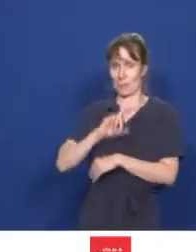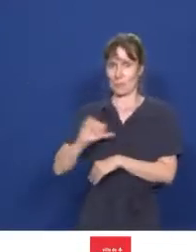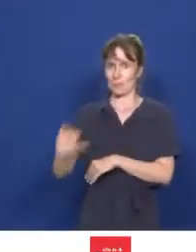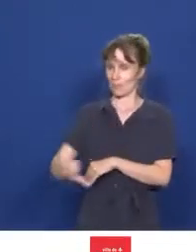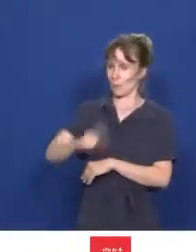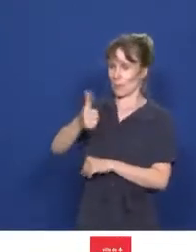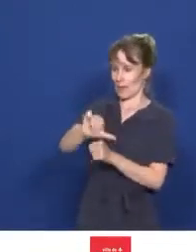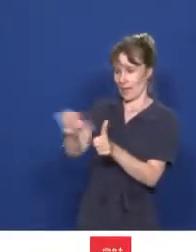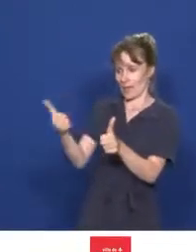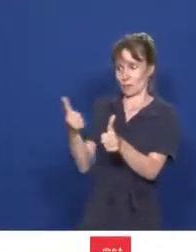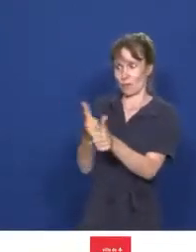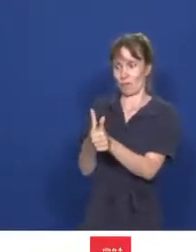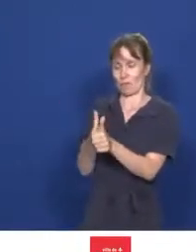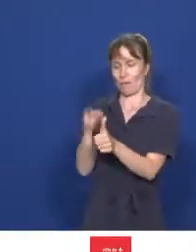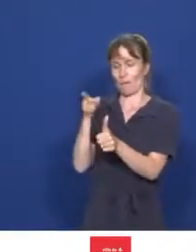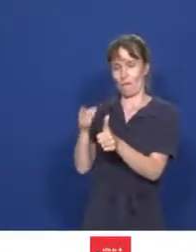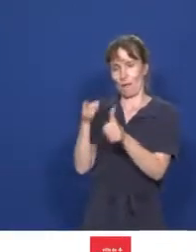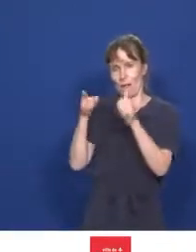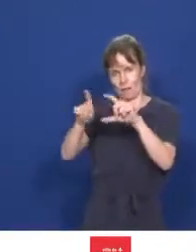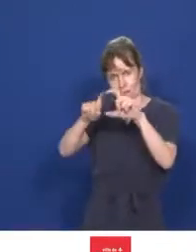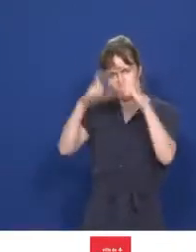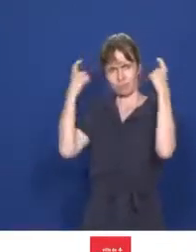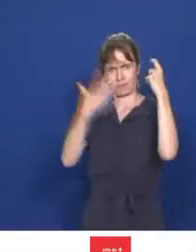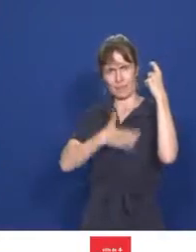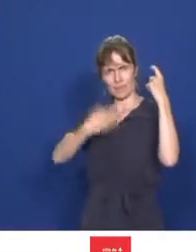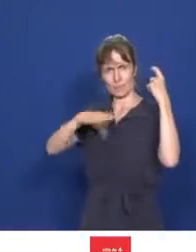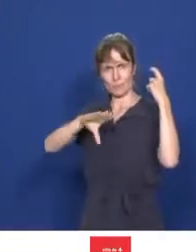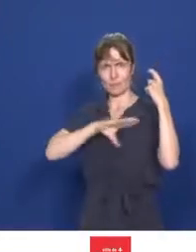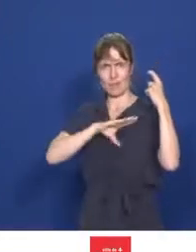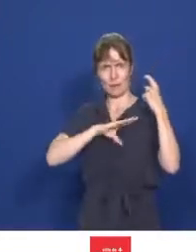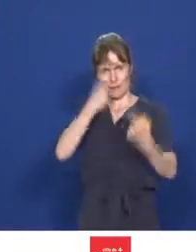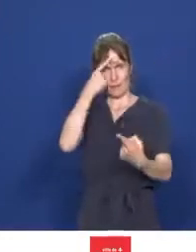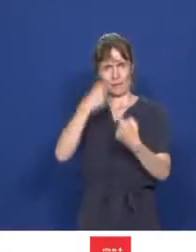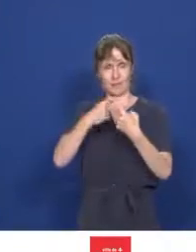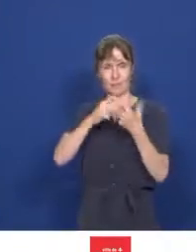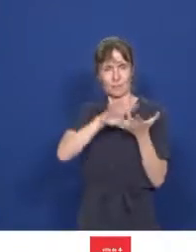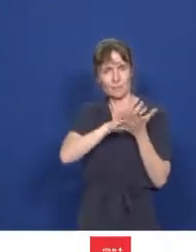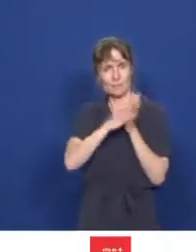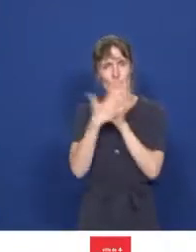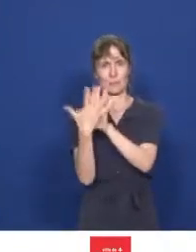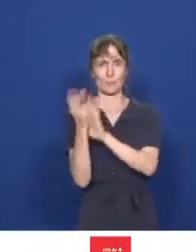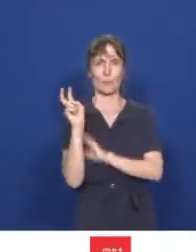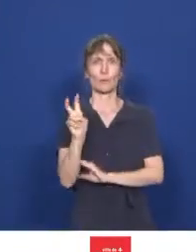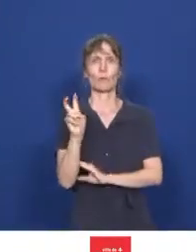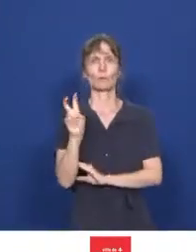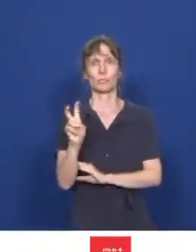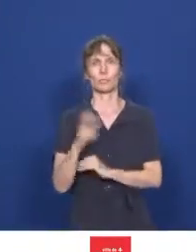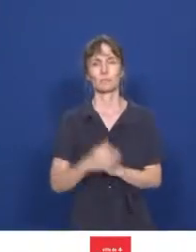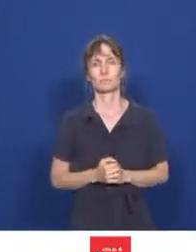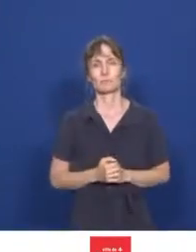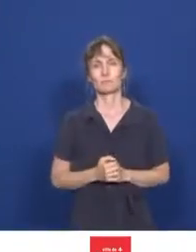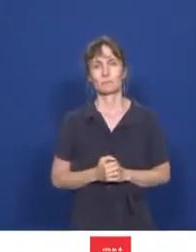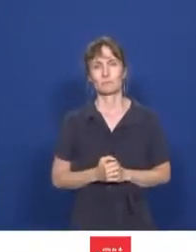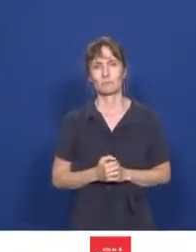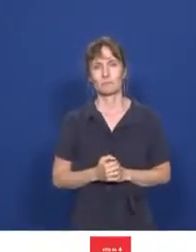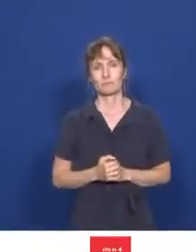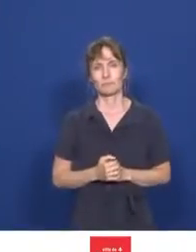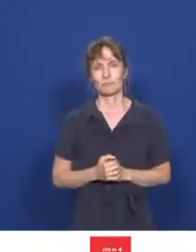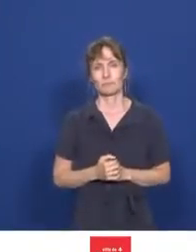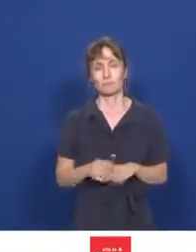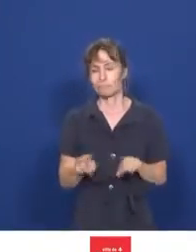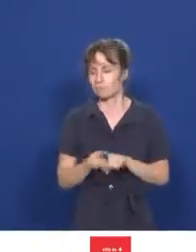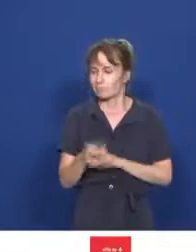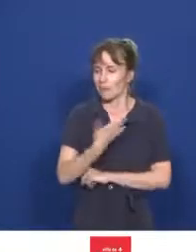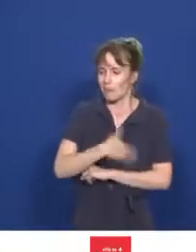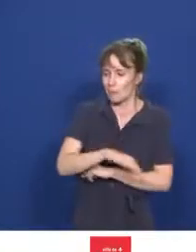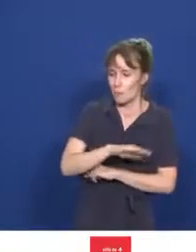en charge la question de la transition écologique, la question de la lutte pour